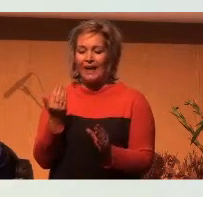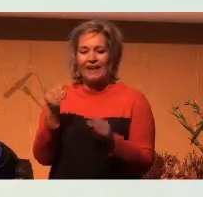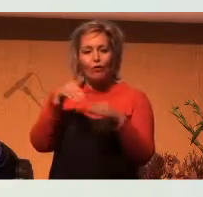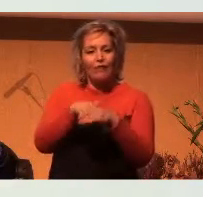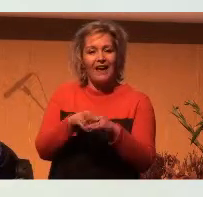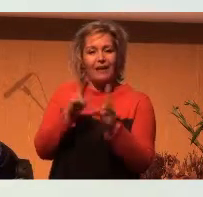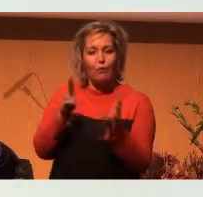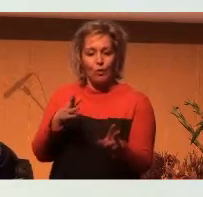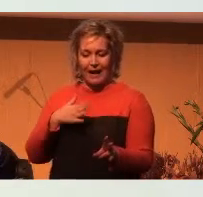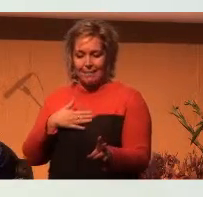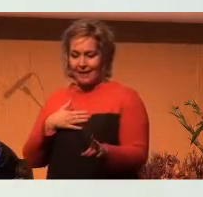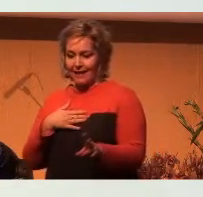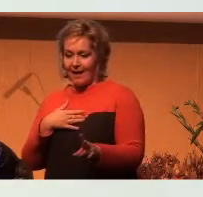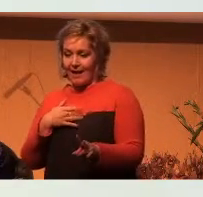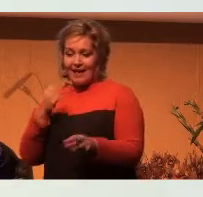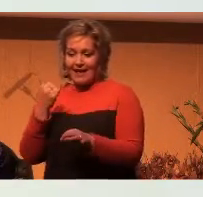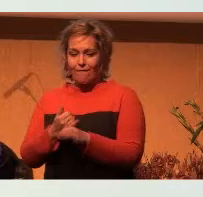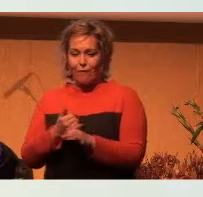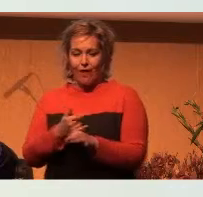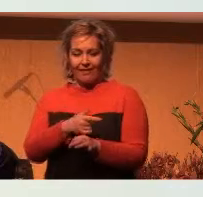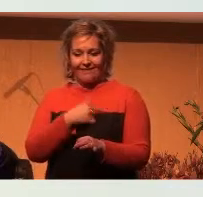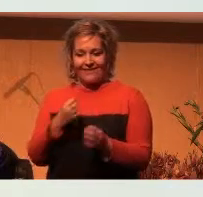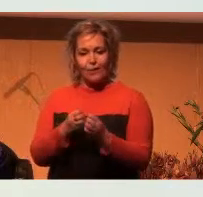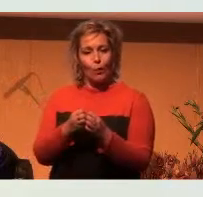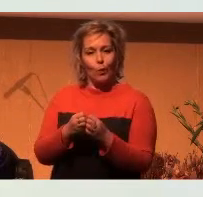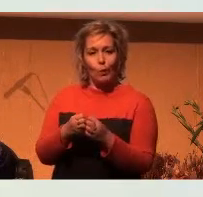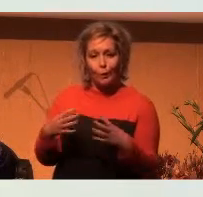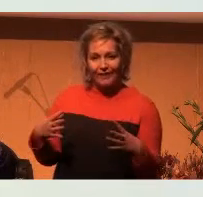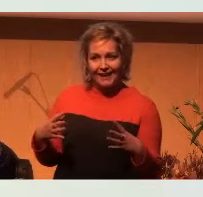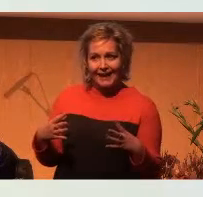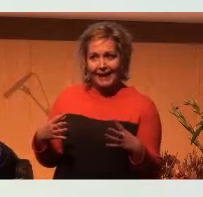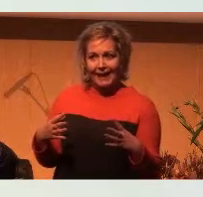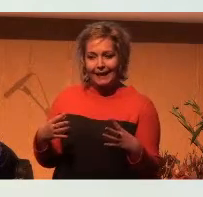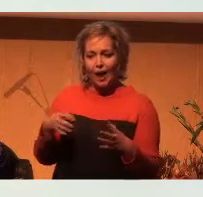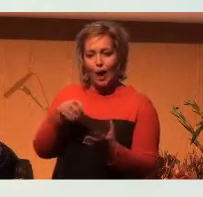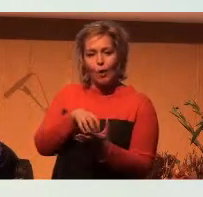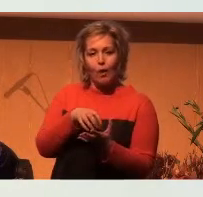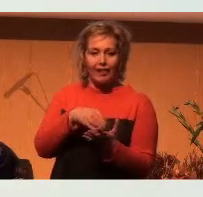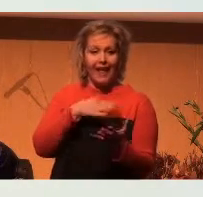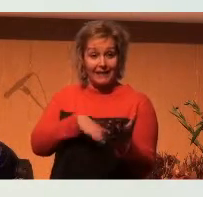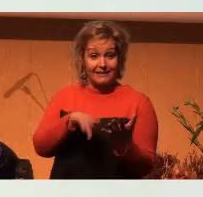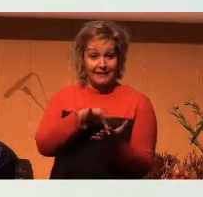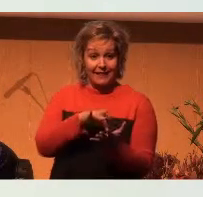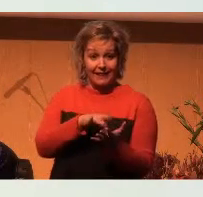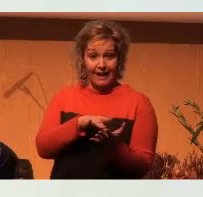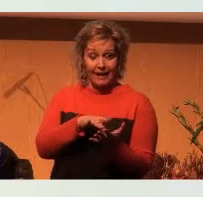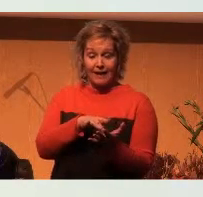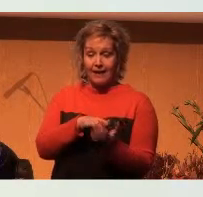involvere brukerne mine i hvordan vi utvikler det lokale helsesenteret.